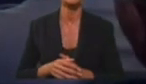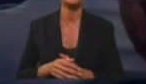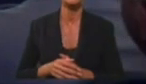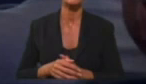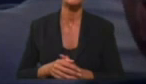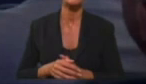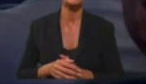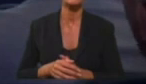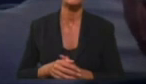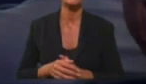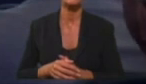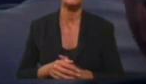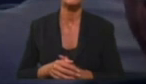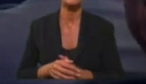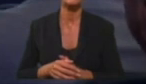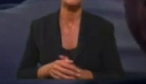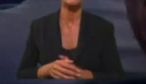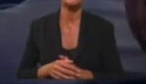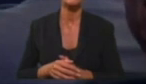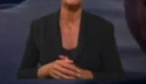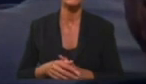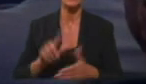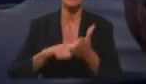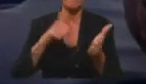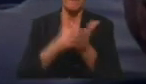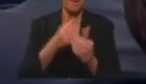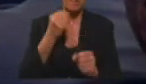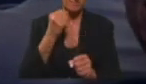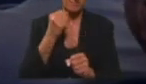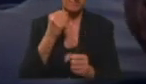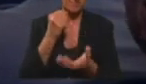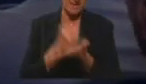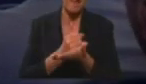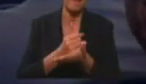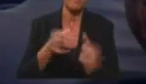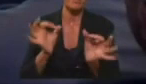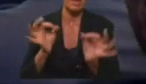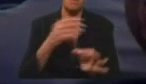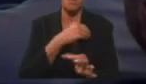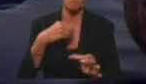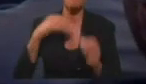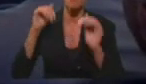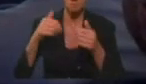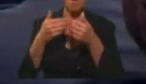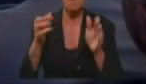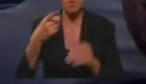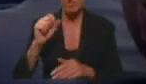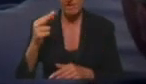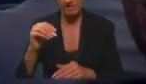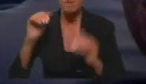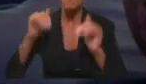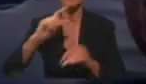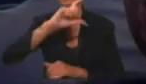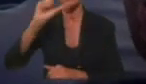niewystarczające oczekiwania w zakresie polityk czy aktów prawnych. Znaczy stan prawny w Polsce dzisiaj jest taki, że można otworzyć dane, można je sobie